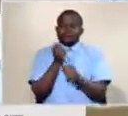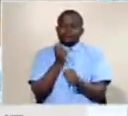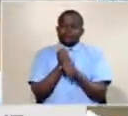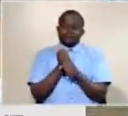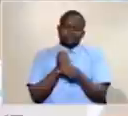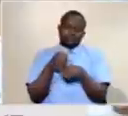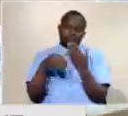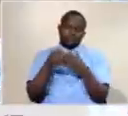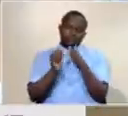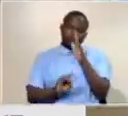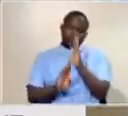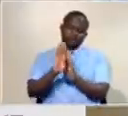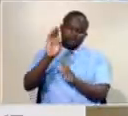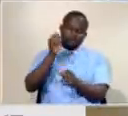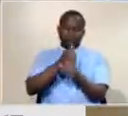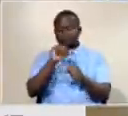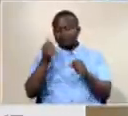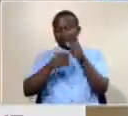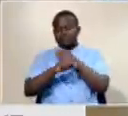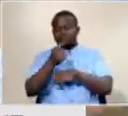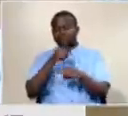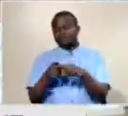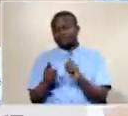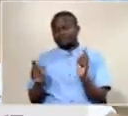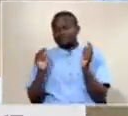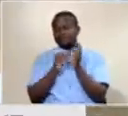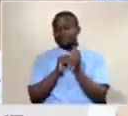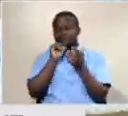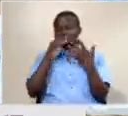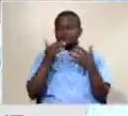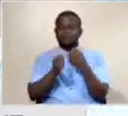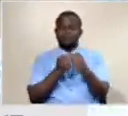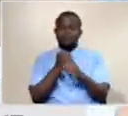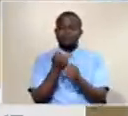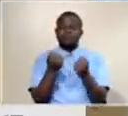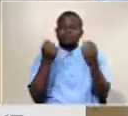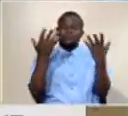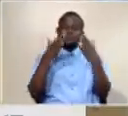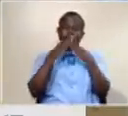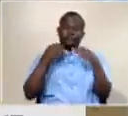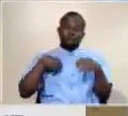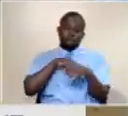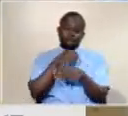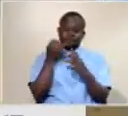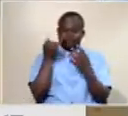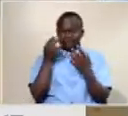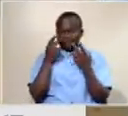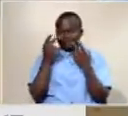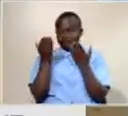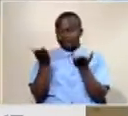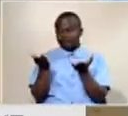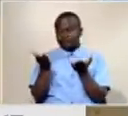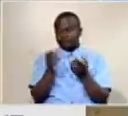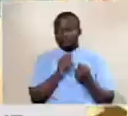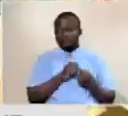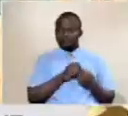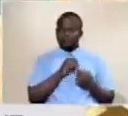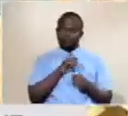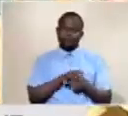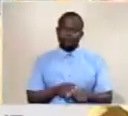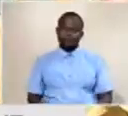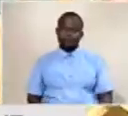dukore tuzashobore gutera imbere dukore n'ibindi bikorwa bindi ariko ntabwo turamara n'imyaka ingahe none inyubako yacu urabona ko yabaye birababaje cyane